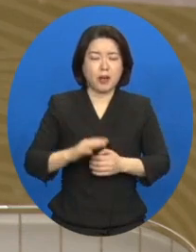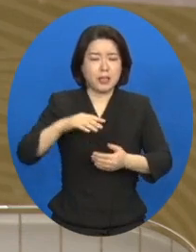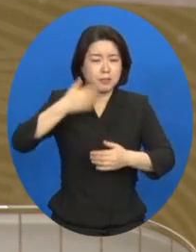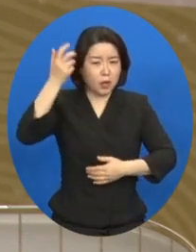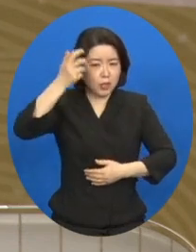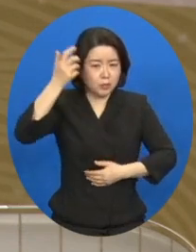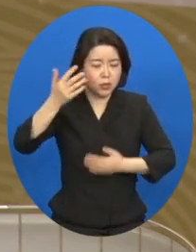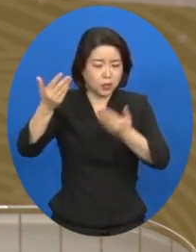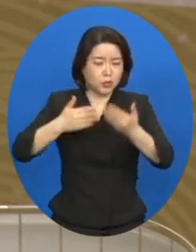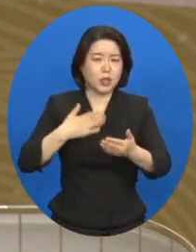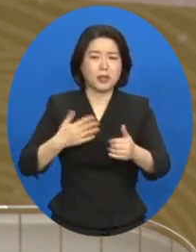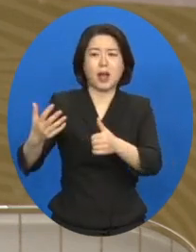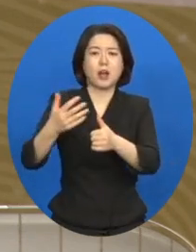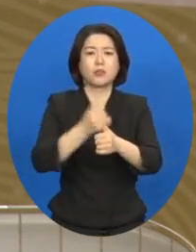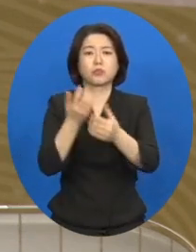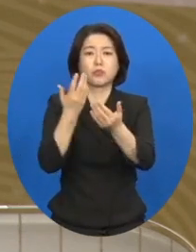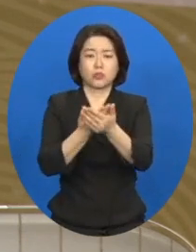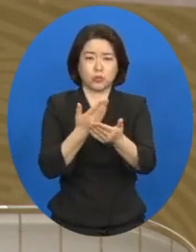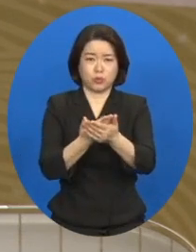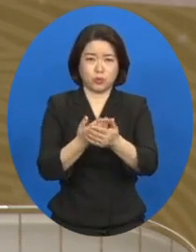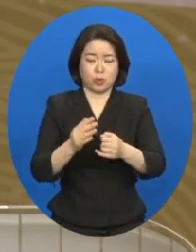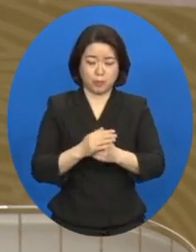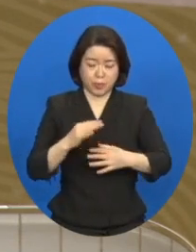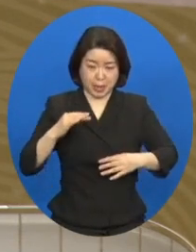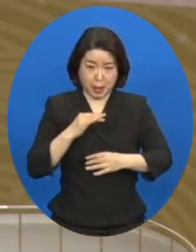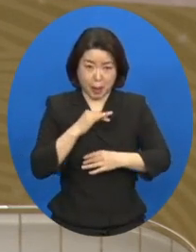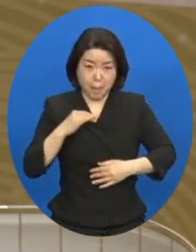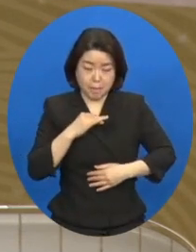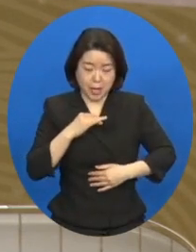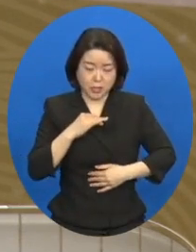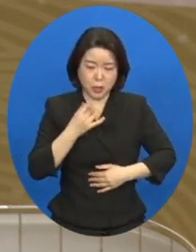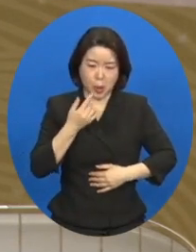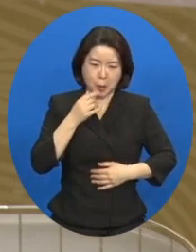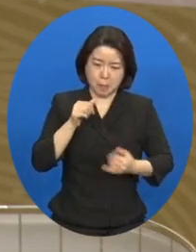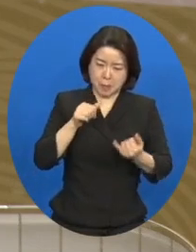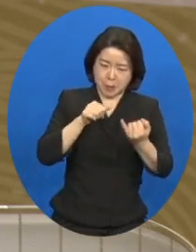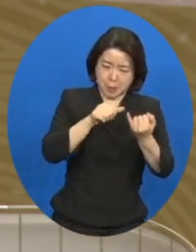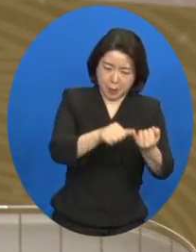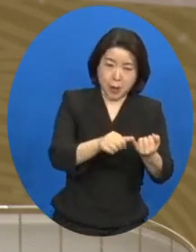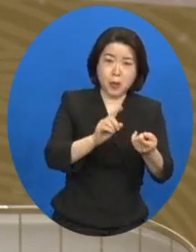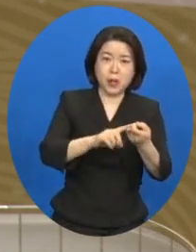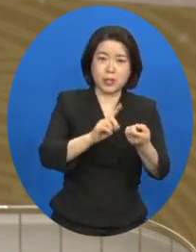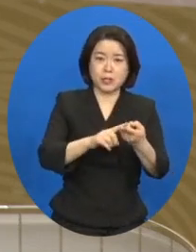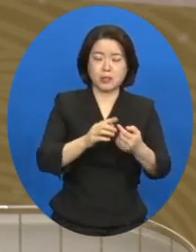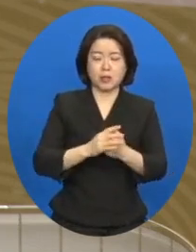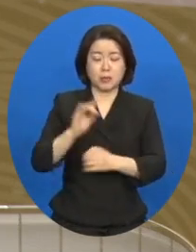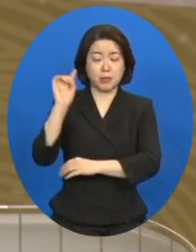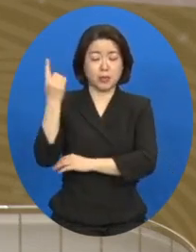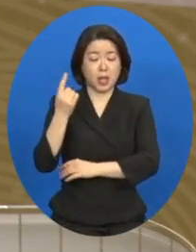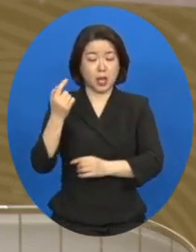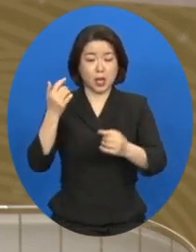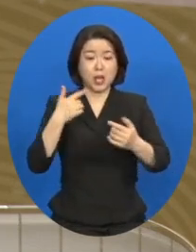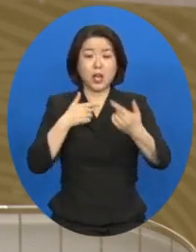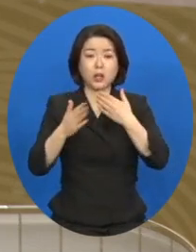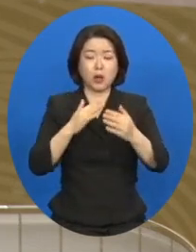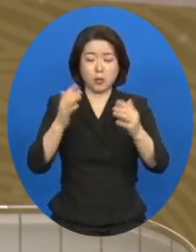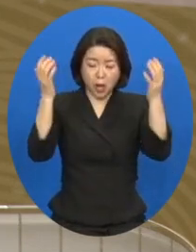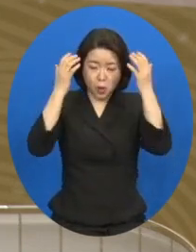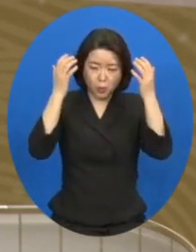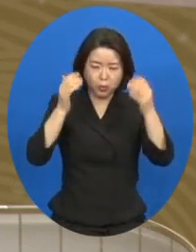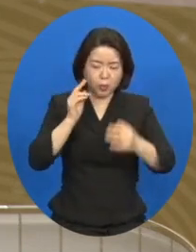붙드소서. 바세바와 간음한 죄로 인해서 다윗이 겪었던 고통은 끔찍할